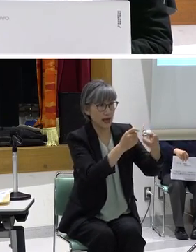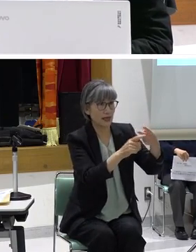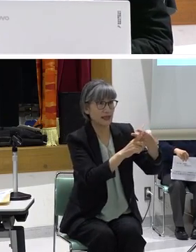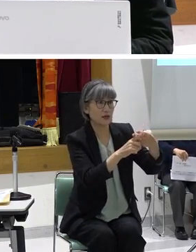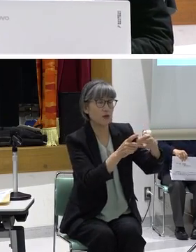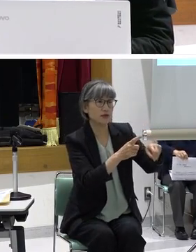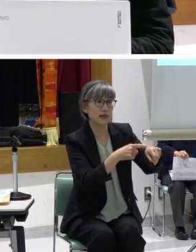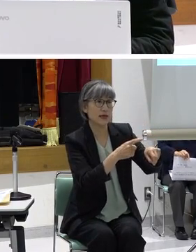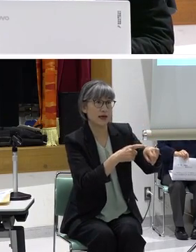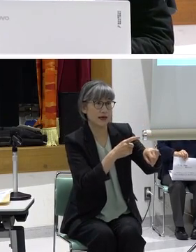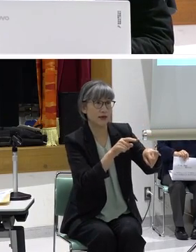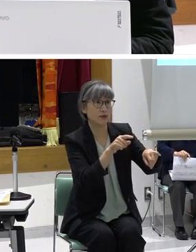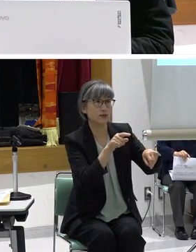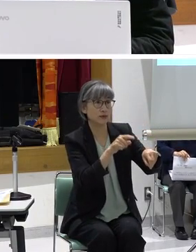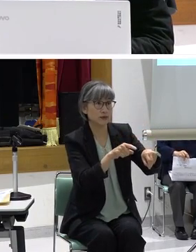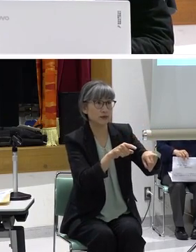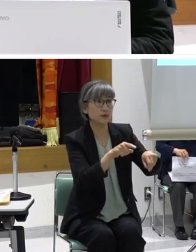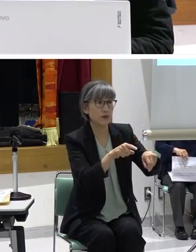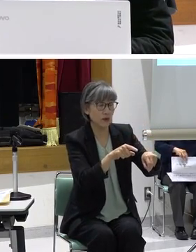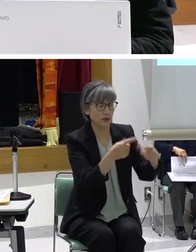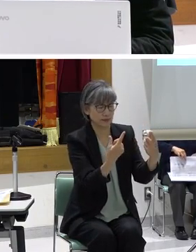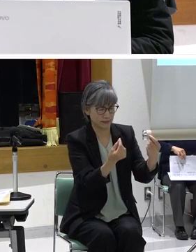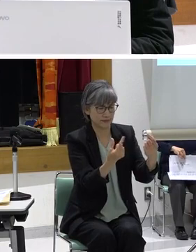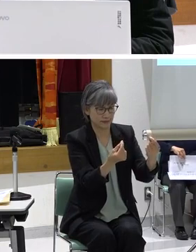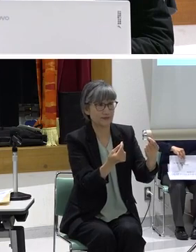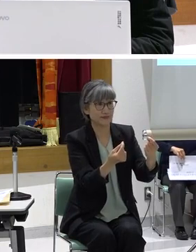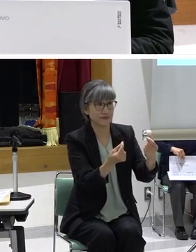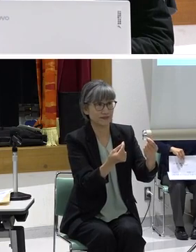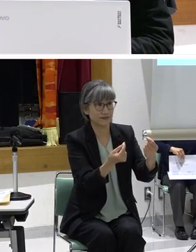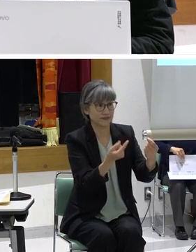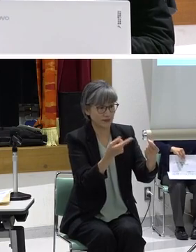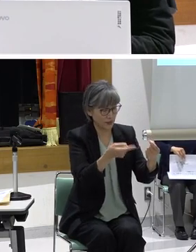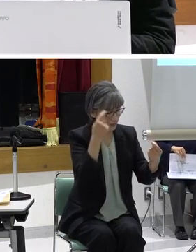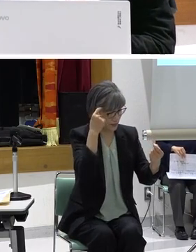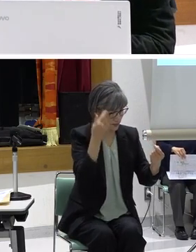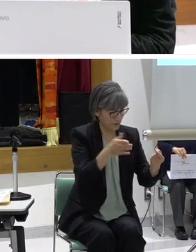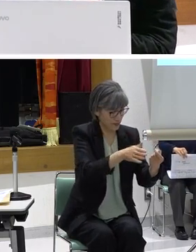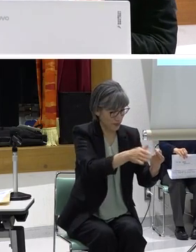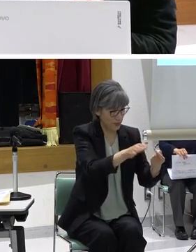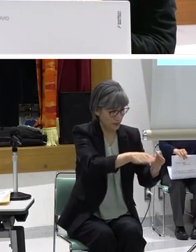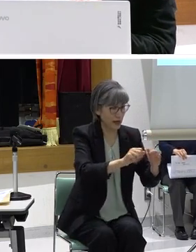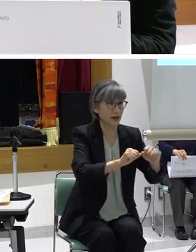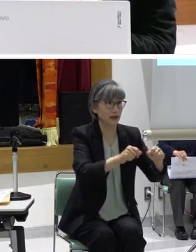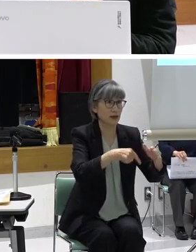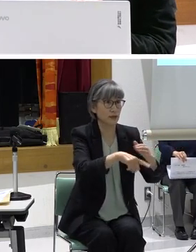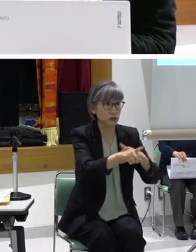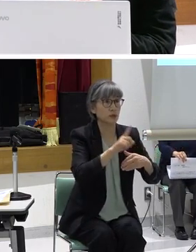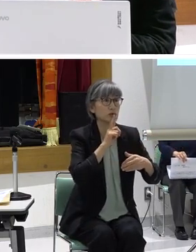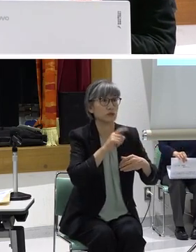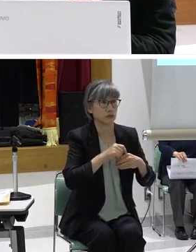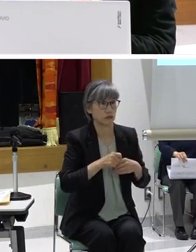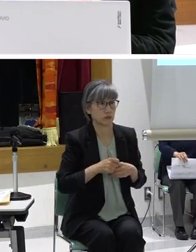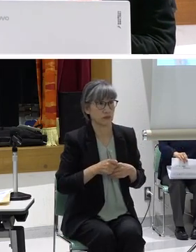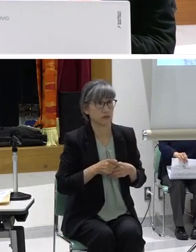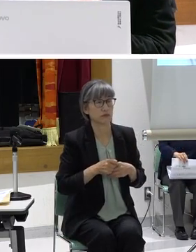性、こういったことをちゃんと踏まえてやっていきましょう。これはその